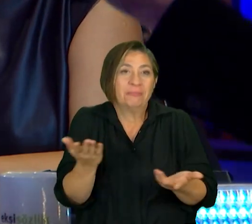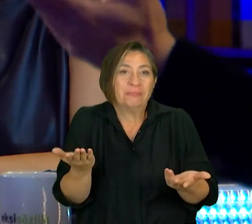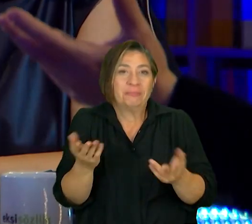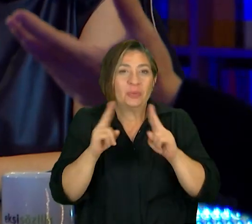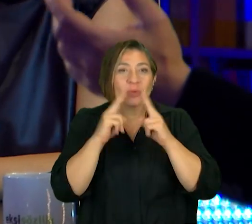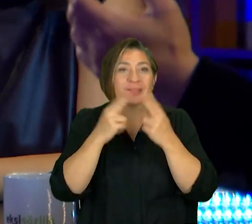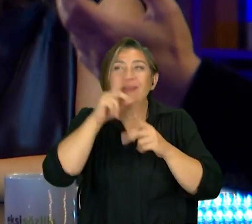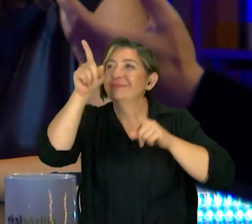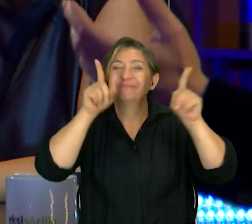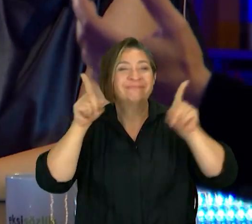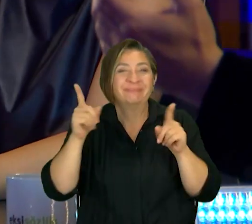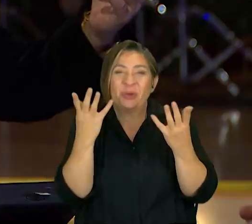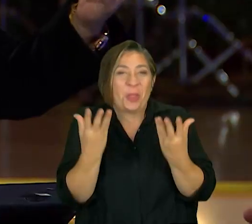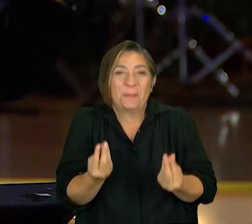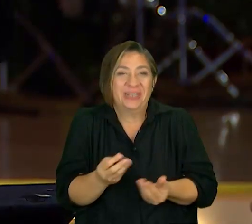belki dünyanın bir yerlerinde.